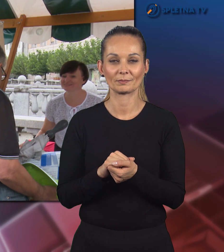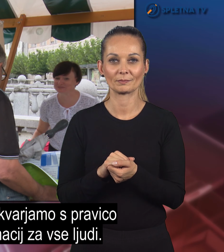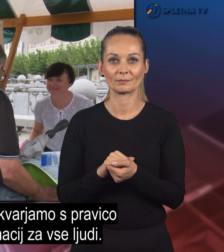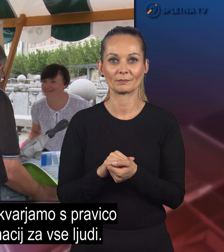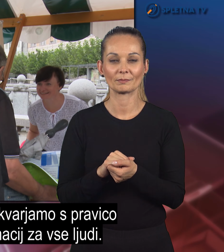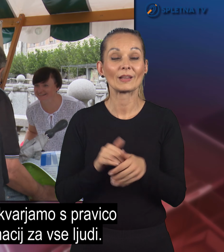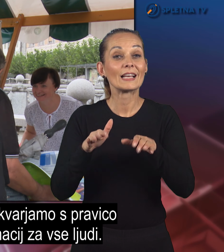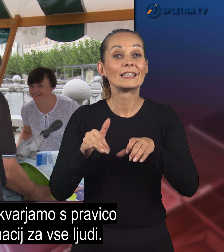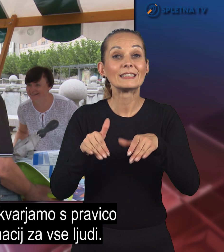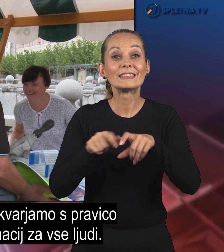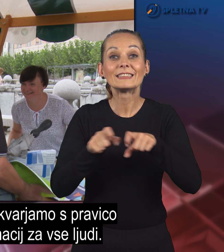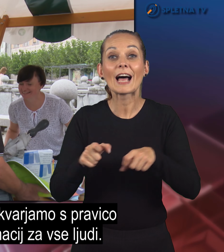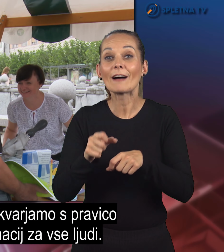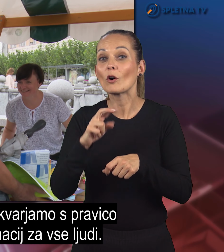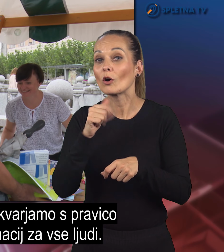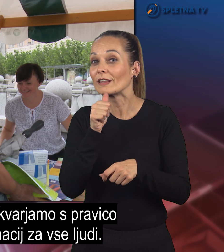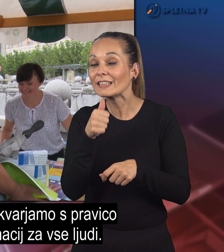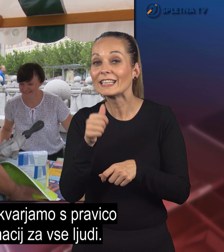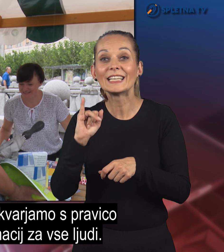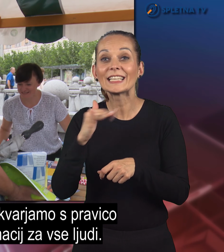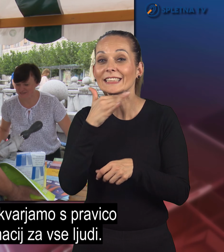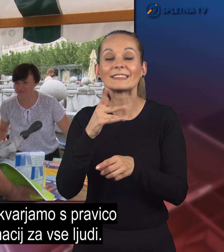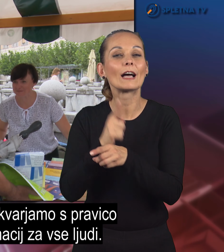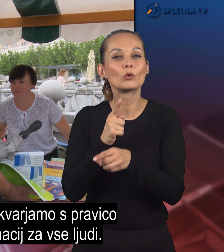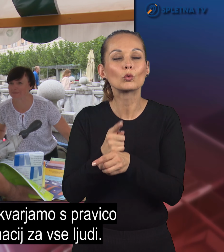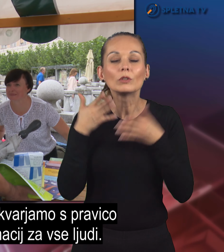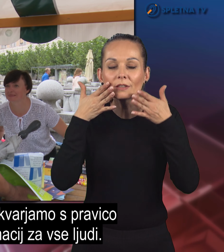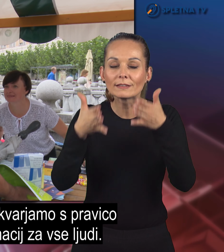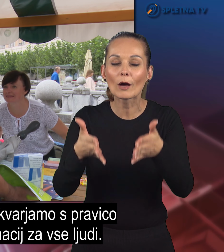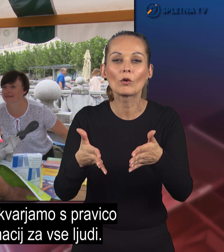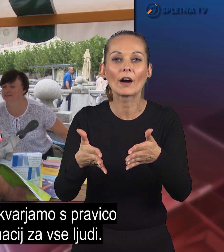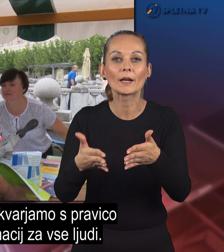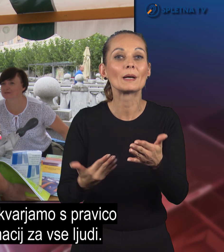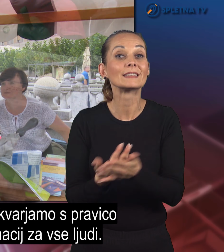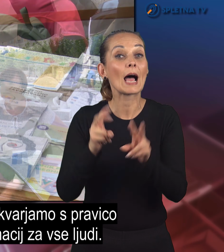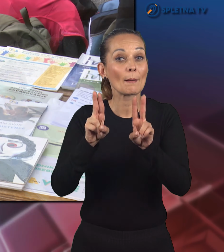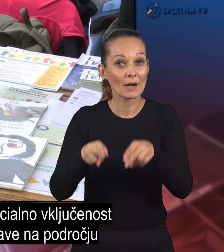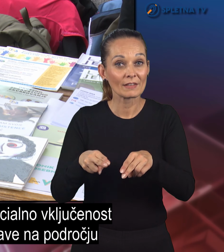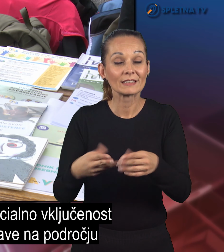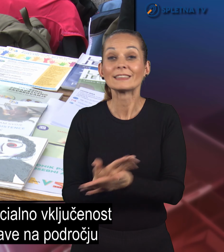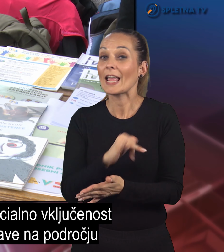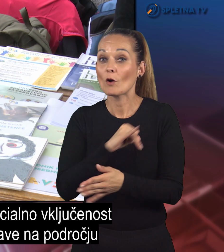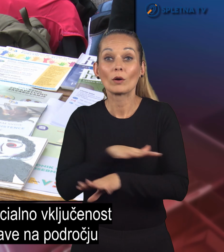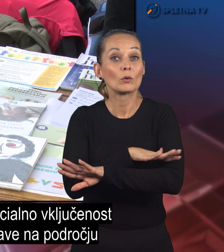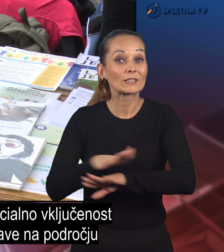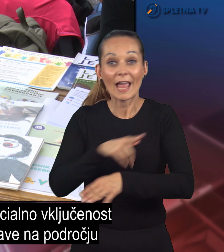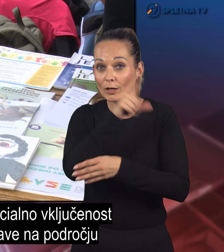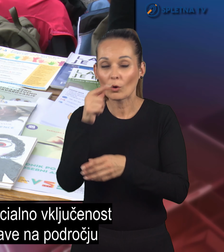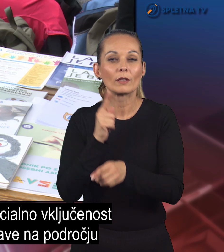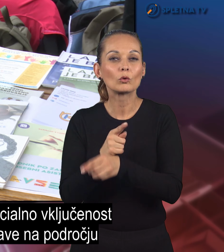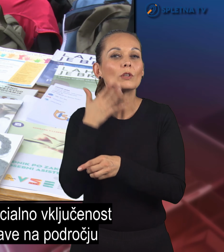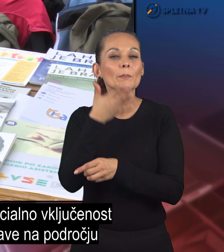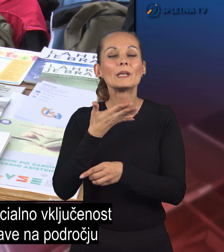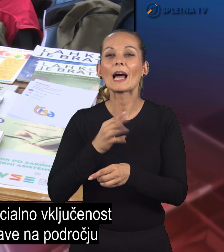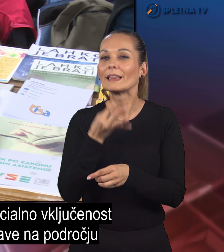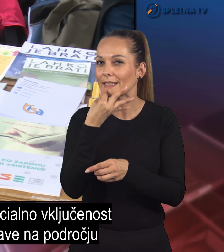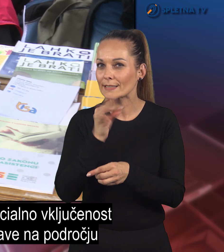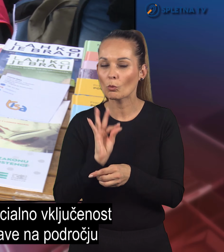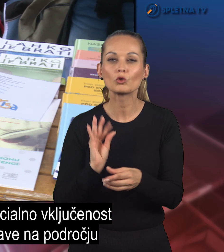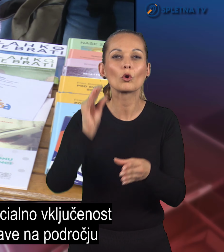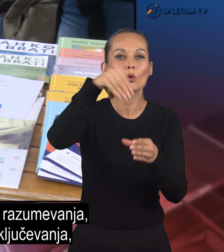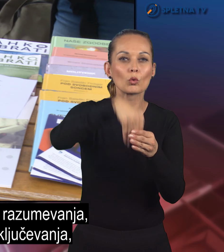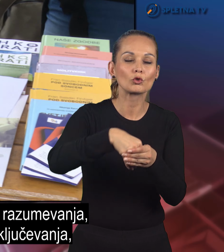V Zavodu RISA se ukvarjamo s pravico dostopa do informacij za vse ljudi. Radi bi izboljšali socialno vključenost ljudi, ki imajo težave